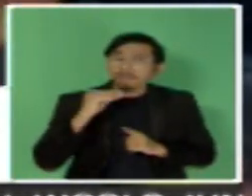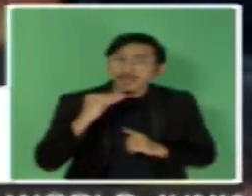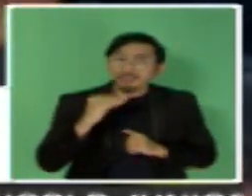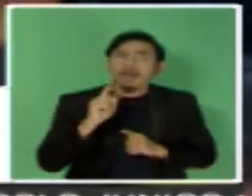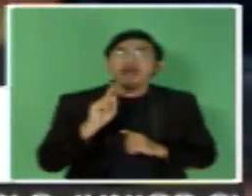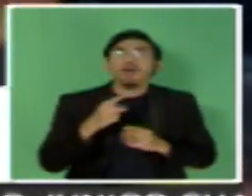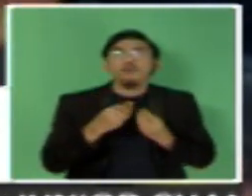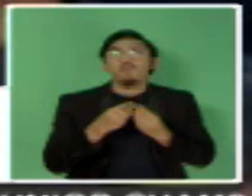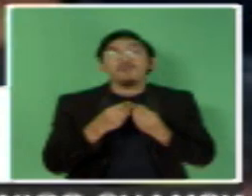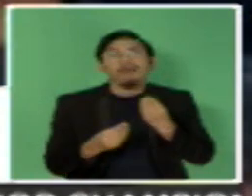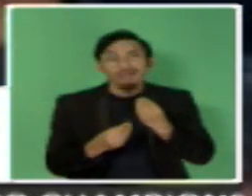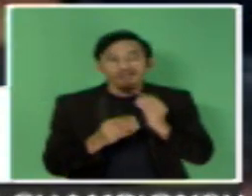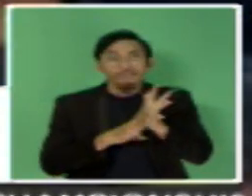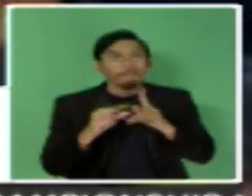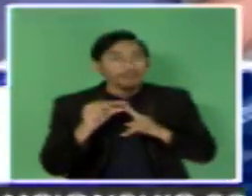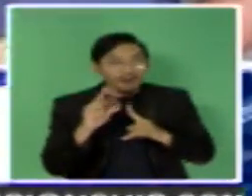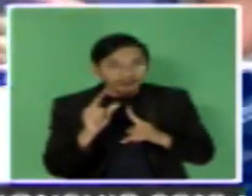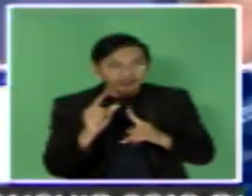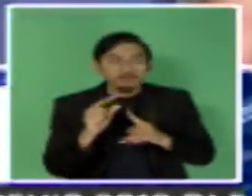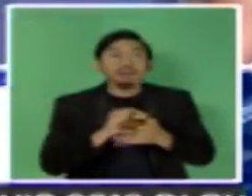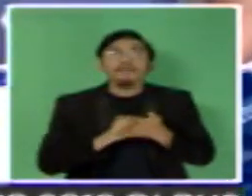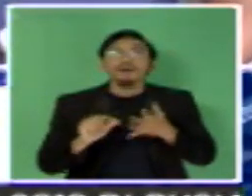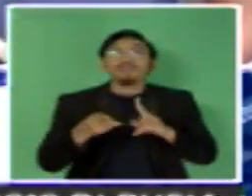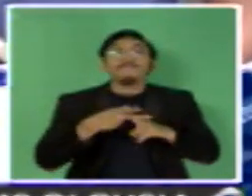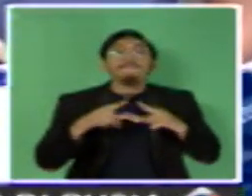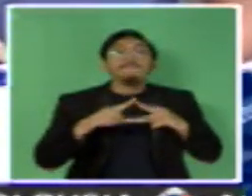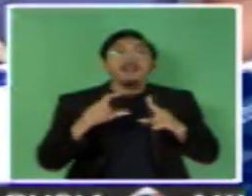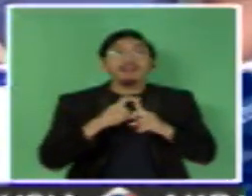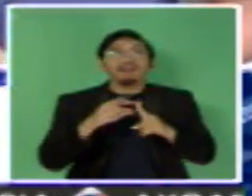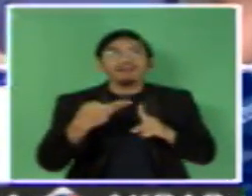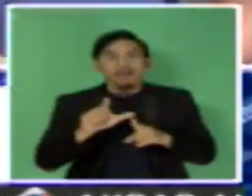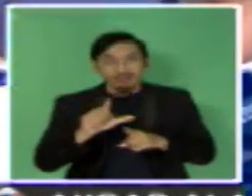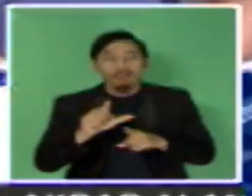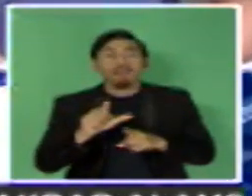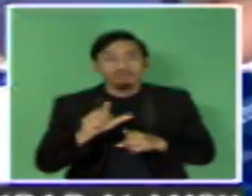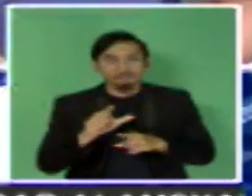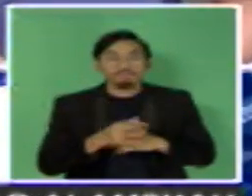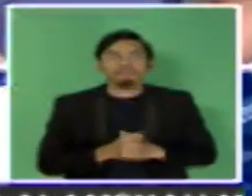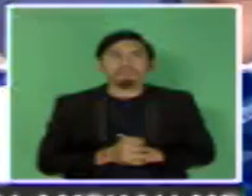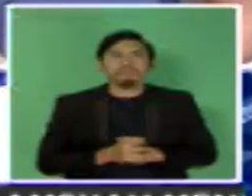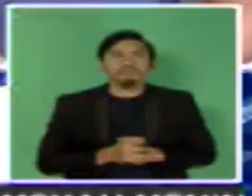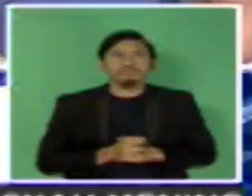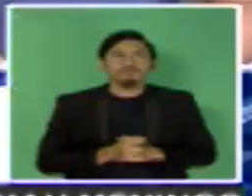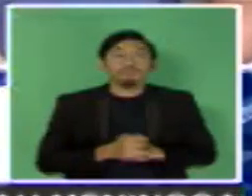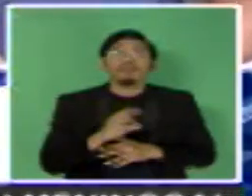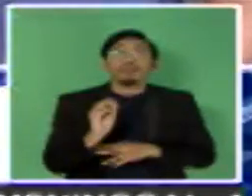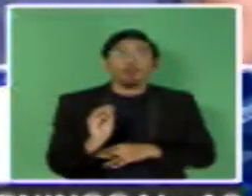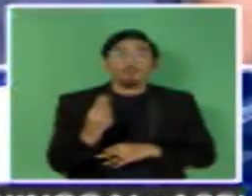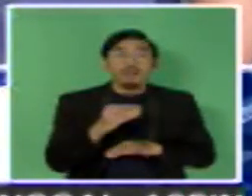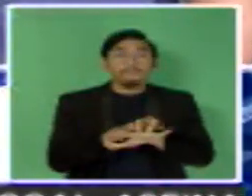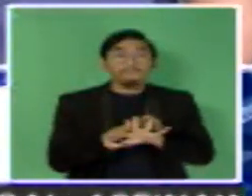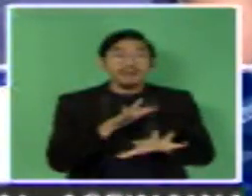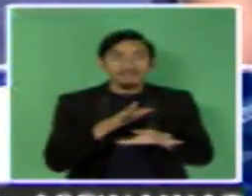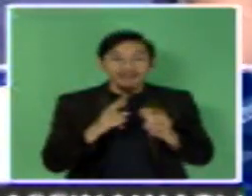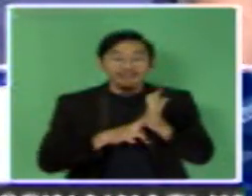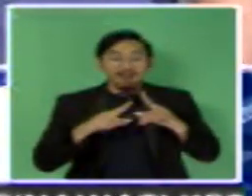MPR yaitu Fadil Muhammad, dan baru saja tiba yaitu Ketua Partai Nasdem yaitu Surya Paloh. Di